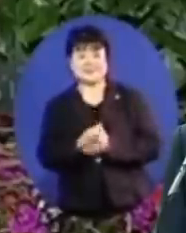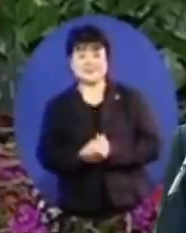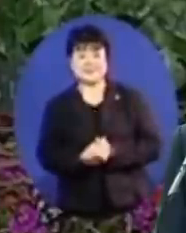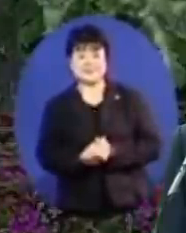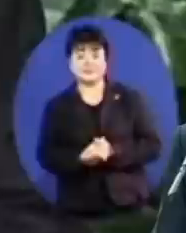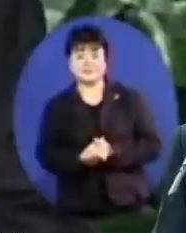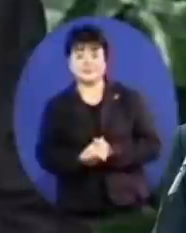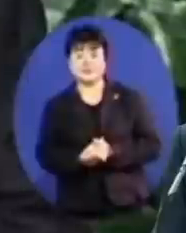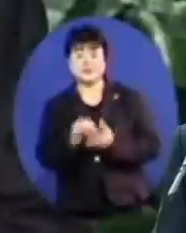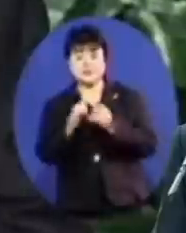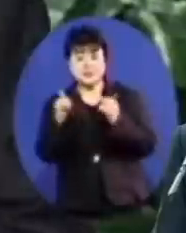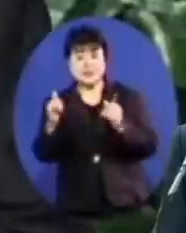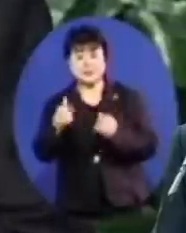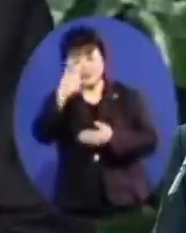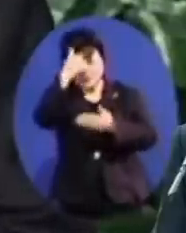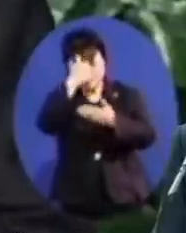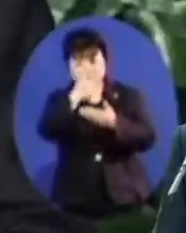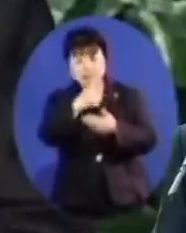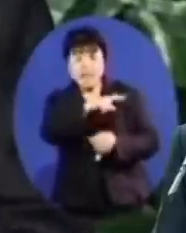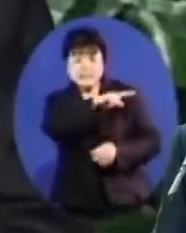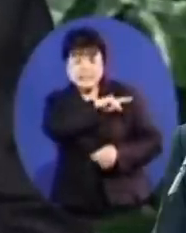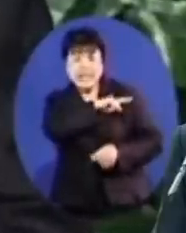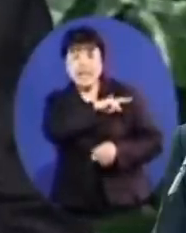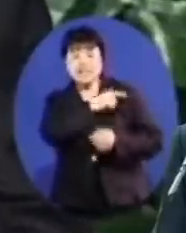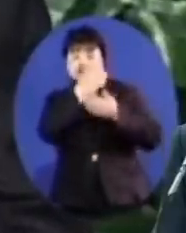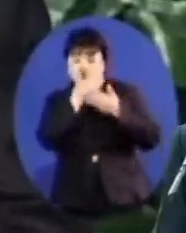우리의 인생에 제일 중요한 것이